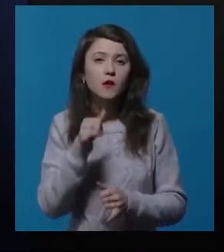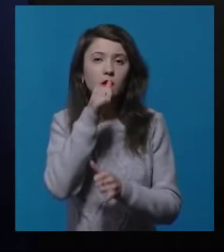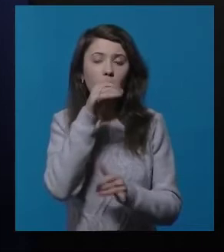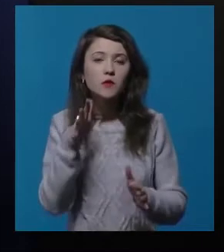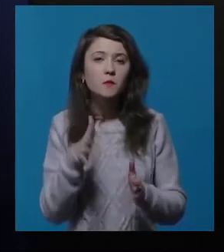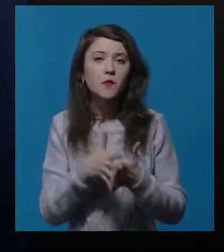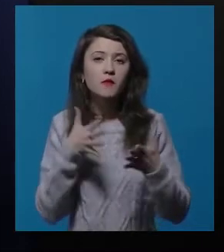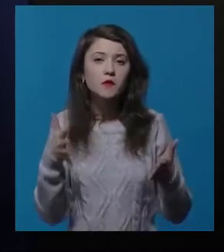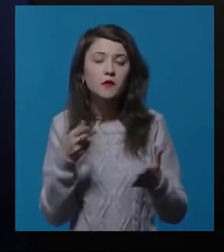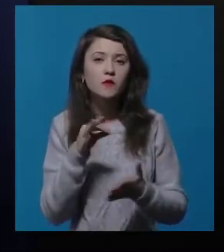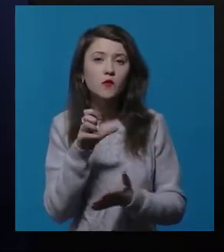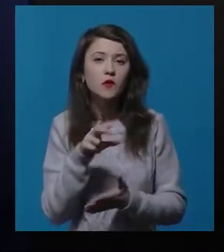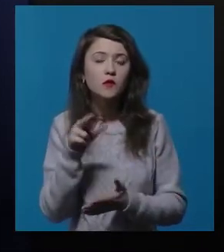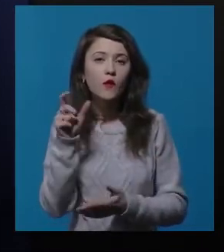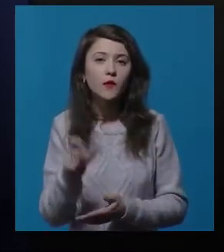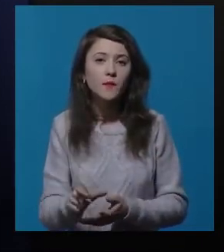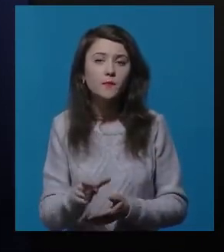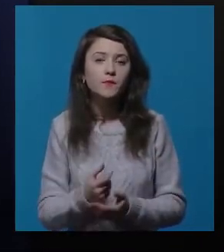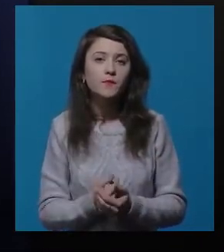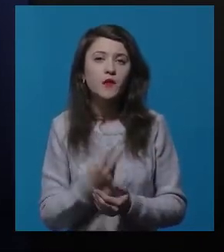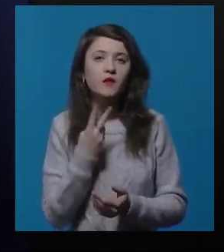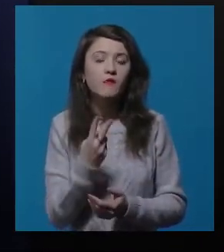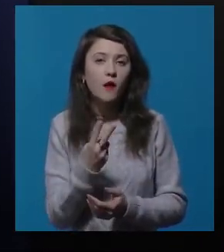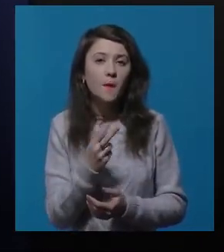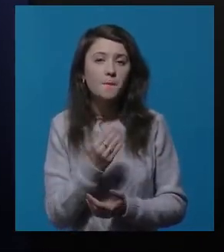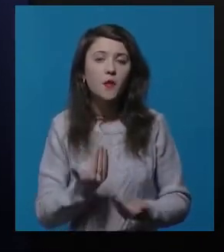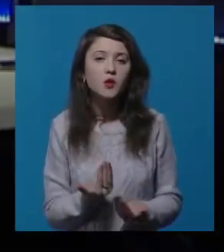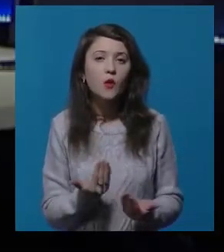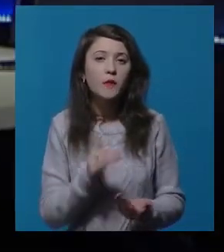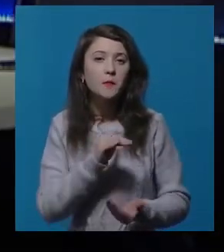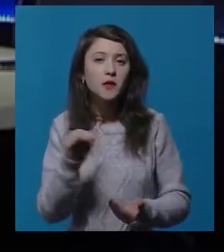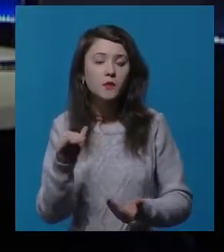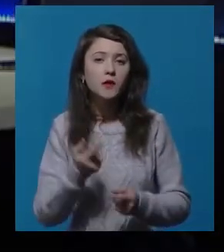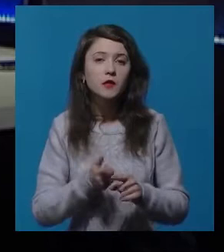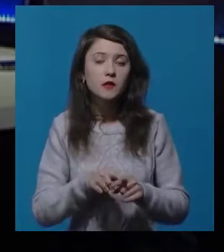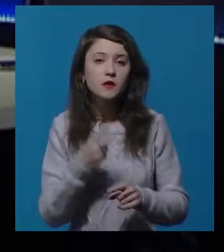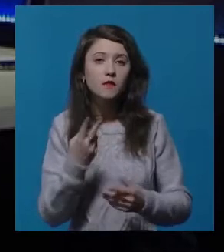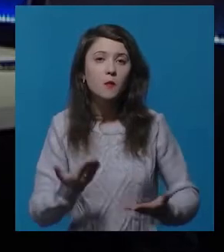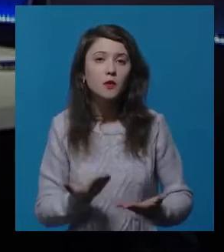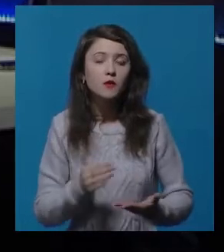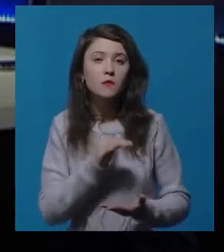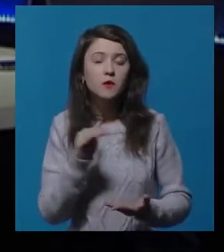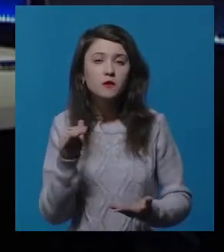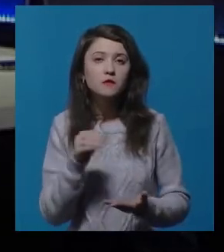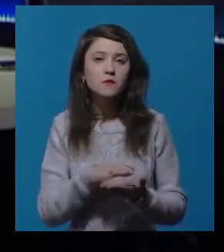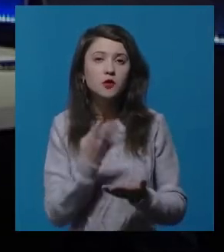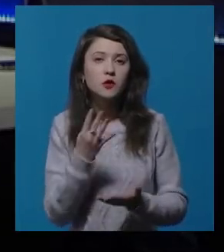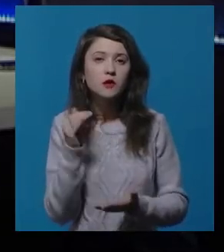перевищувати дохід особи 2 прожиткових мінімуми. Угу. І цих 2 прожиткових мінімуми складає суму